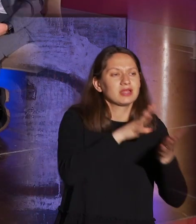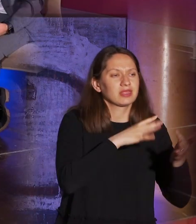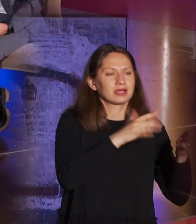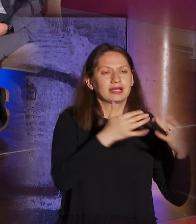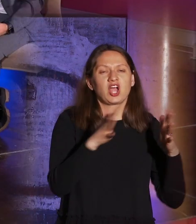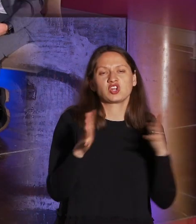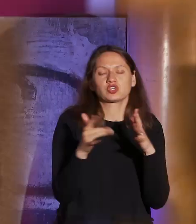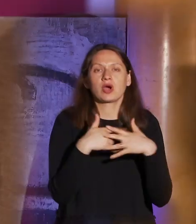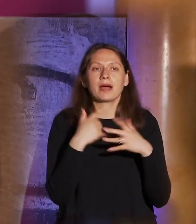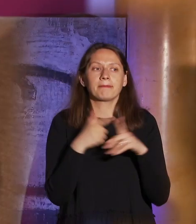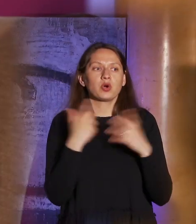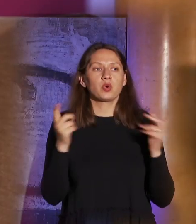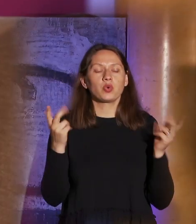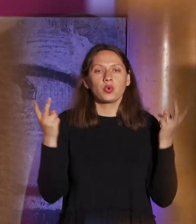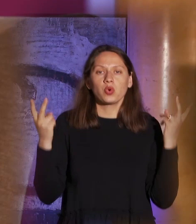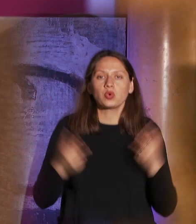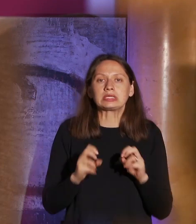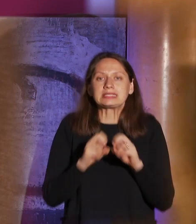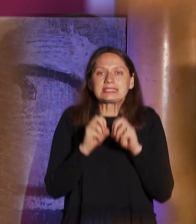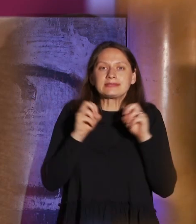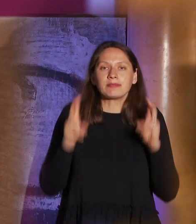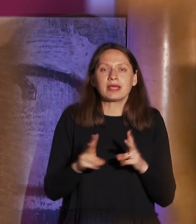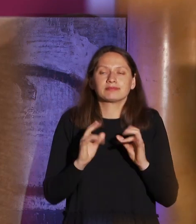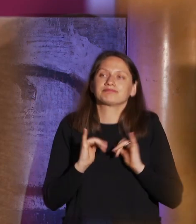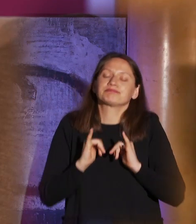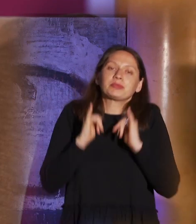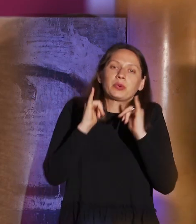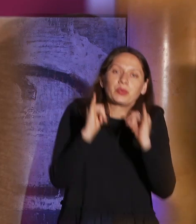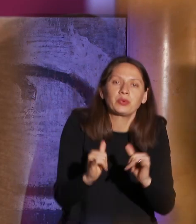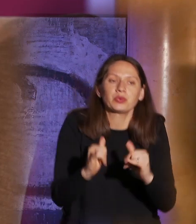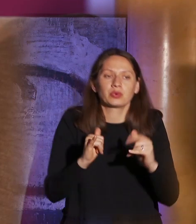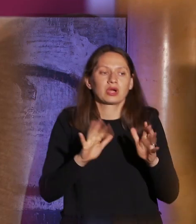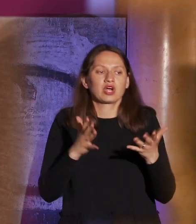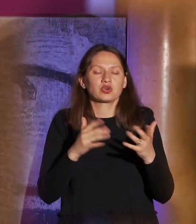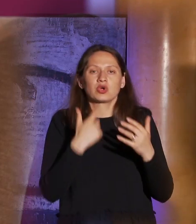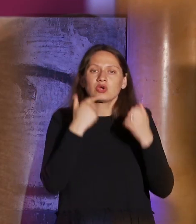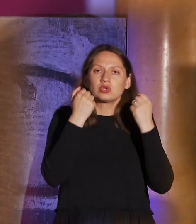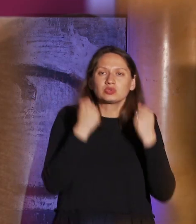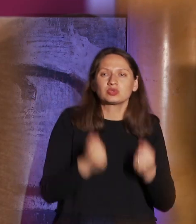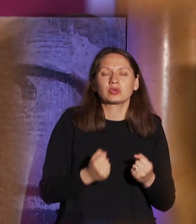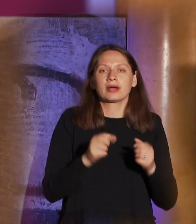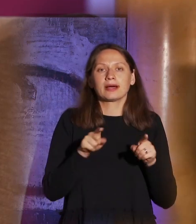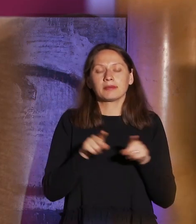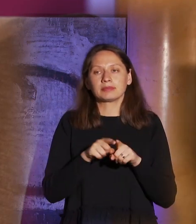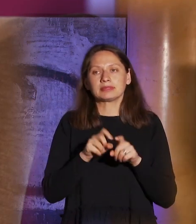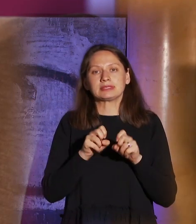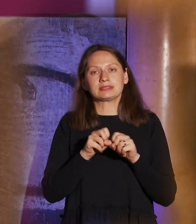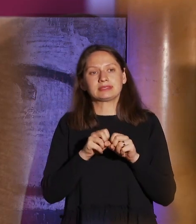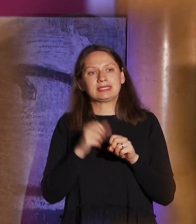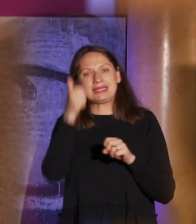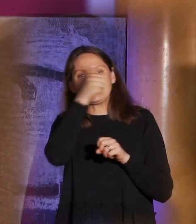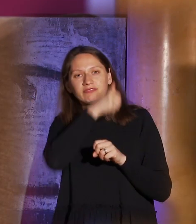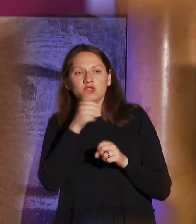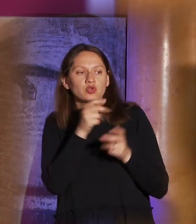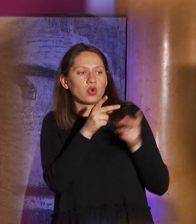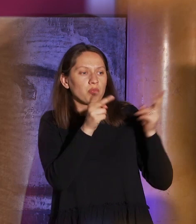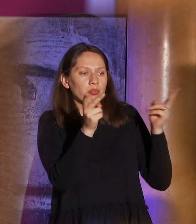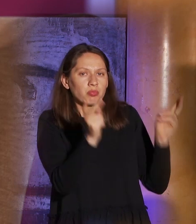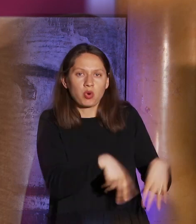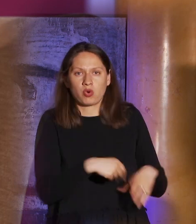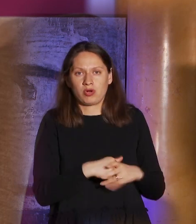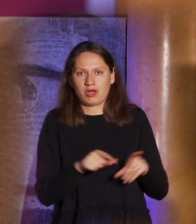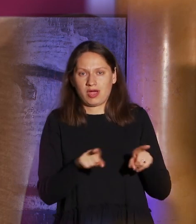turi prisitaikyti, nu, turi tam tikrus sunkumą, ne, specialių kažkokių tai poreikių, jam reikia, tarkim, lasdelės, arba reikia